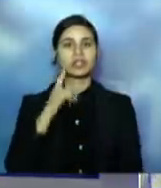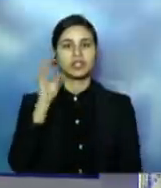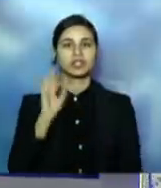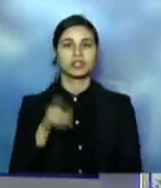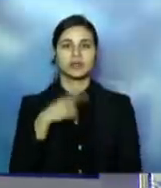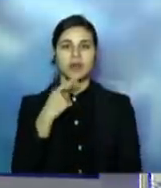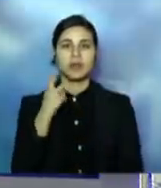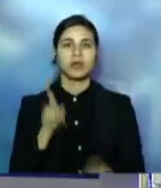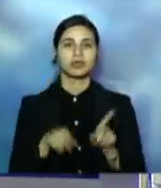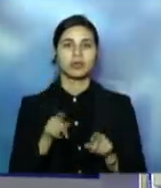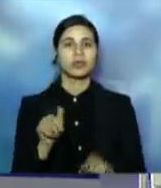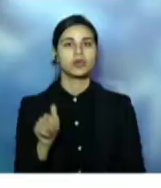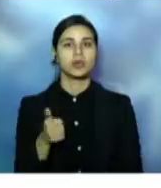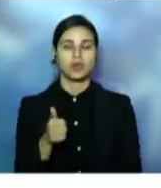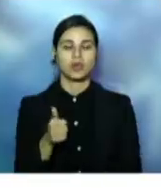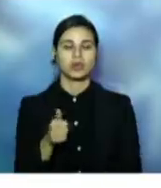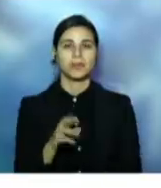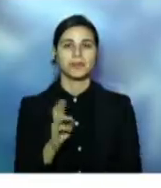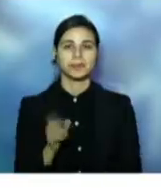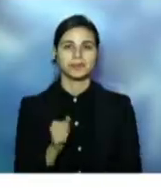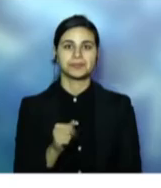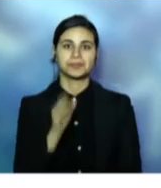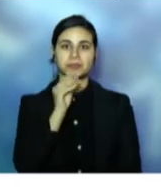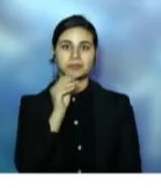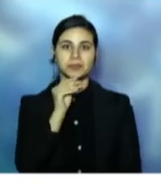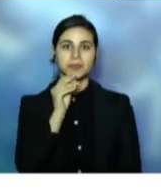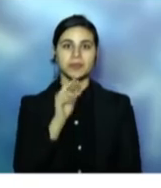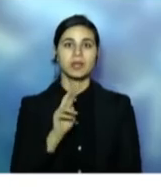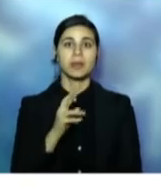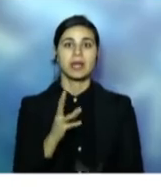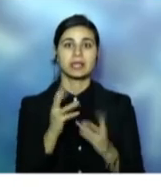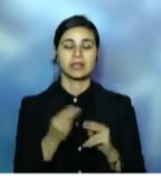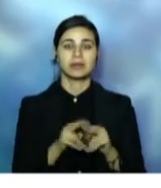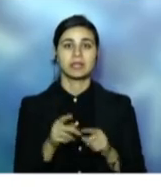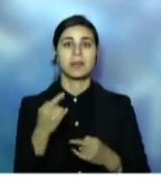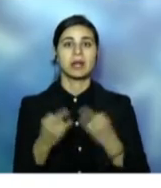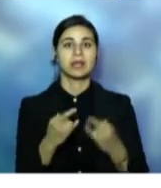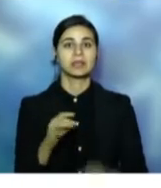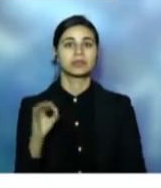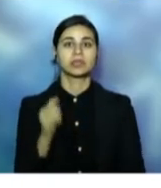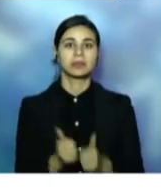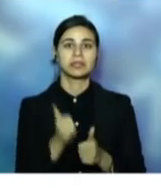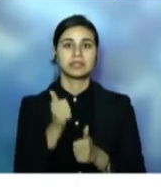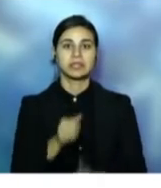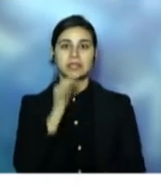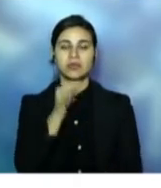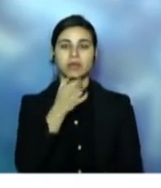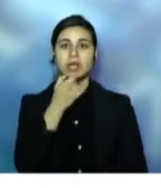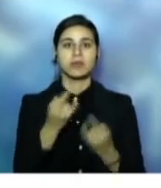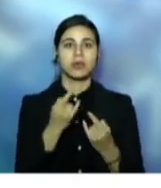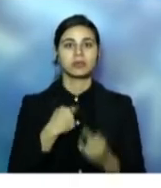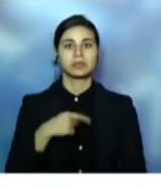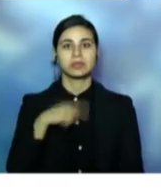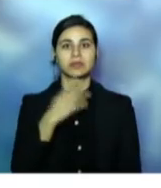ხოლმე როგორ და როდესაც პარასკევს მე ამ გადაცემის შესახებ წინასწარ უთხარ მაყურებელს,